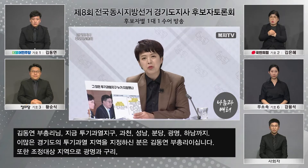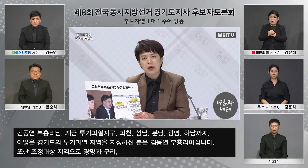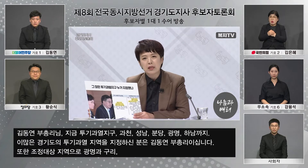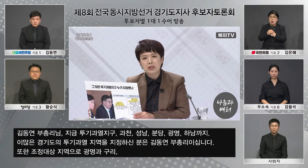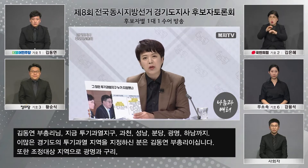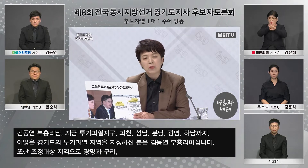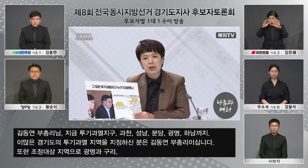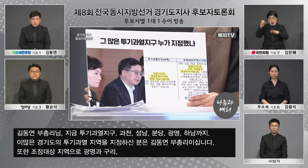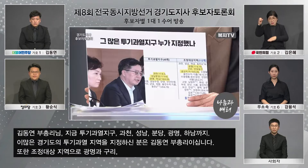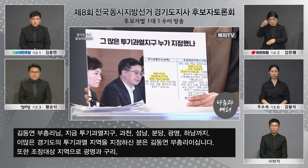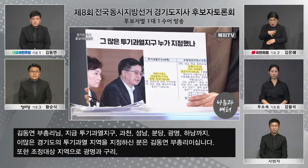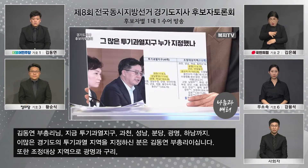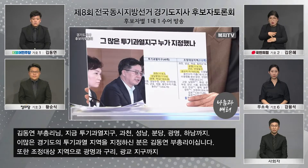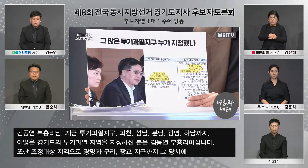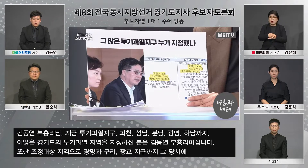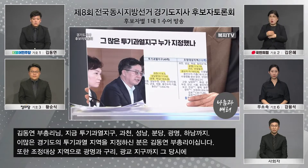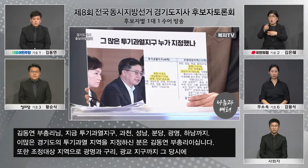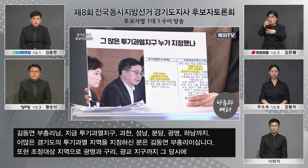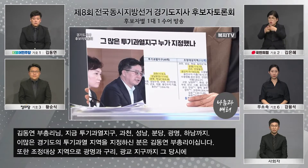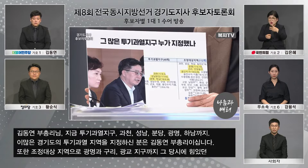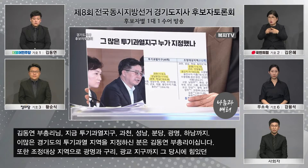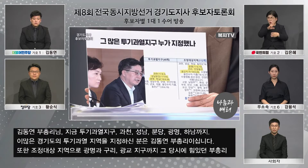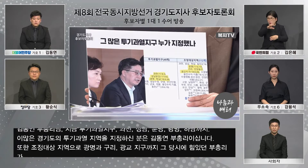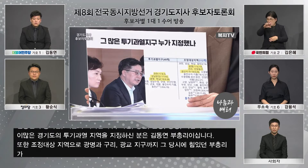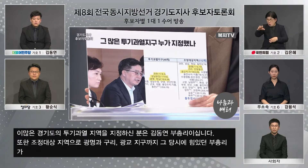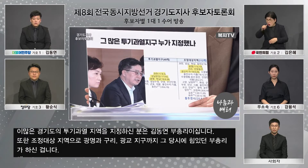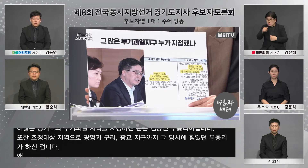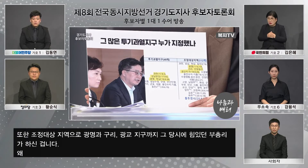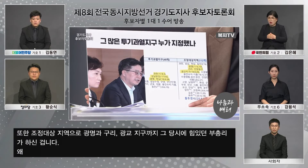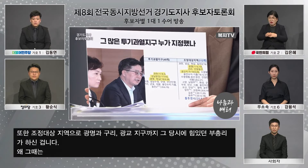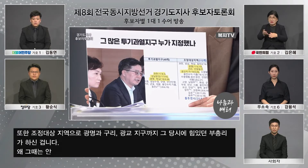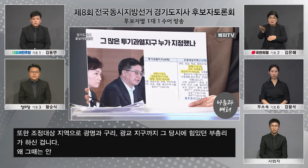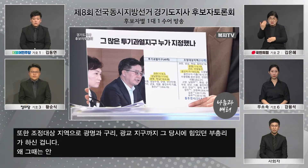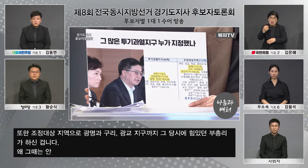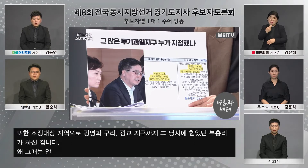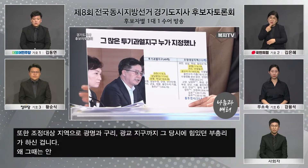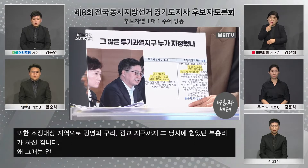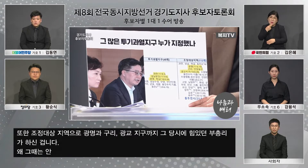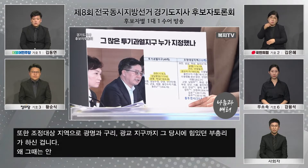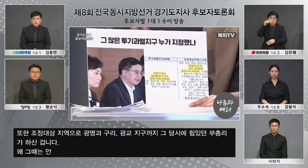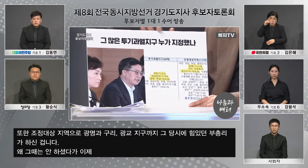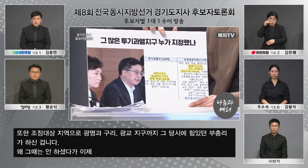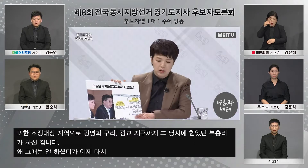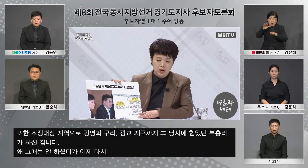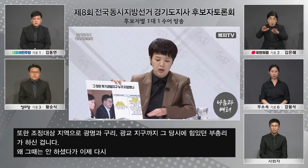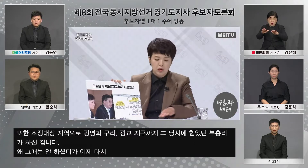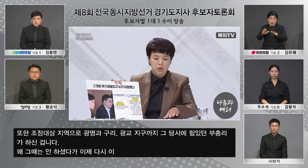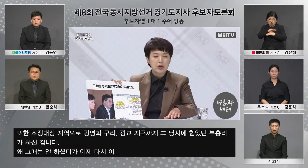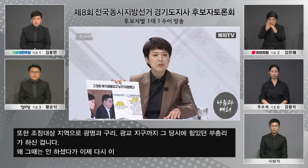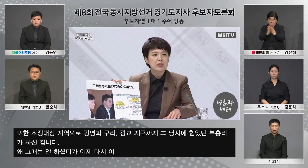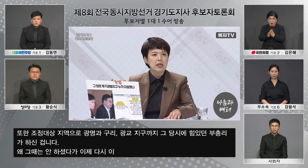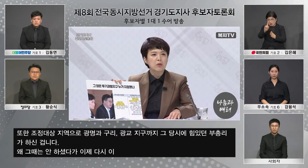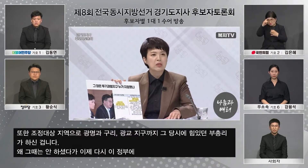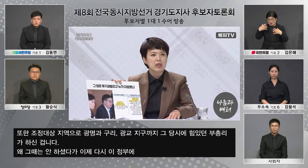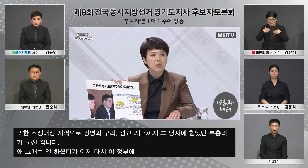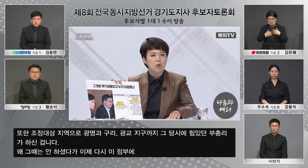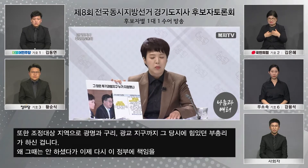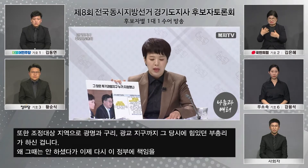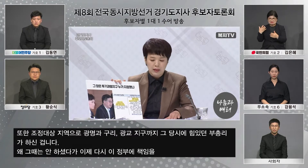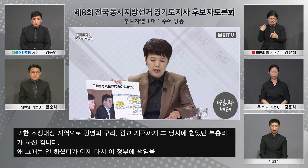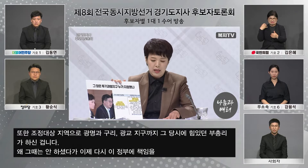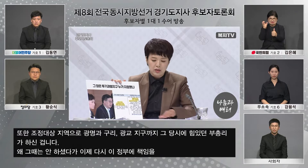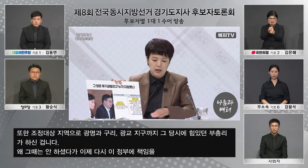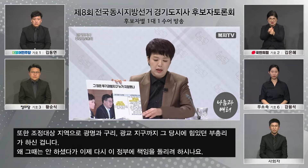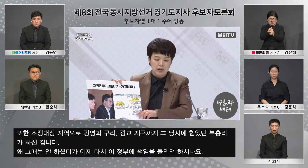힘있던 부총리가 하신 겁니다. 왜 그때는 안 하셨다가 이제 다시 이 정부의 책임을 돌리려 하시나요? 후임자